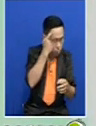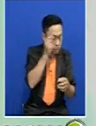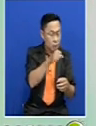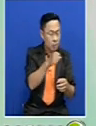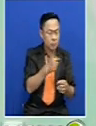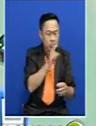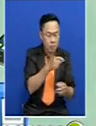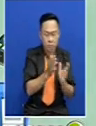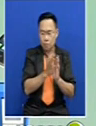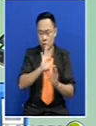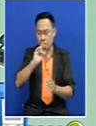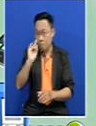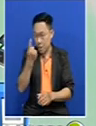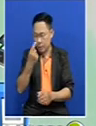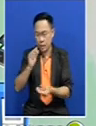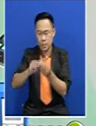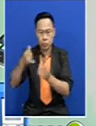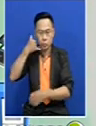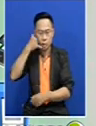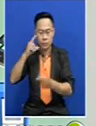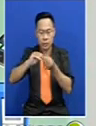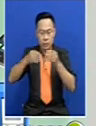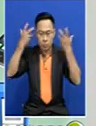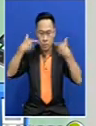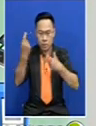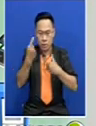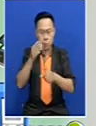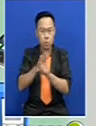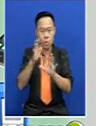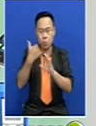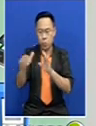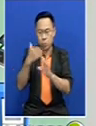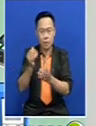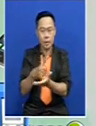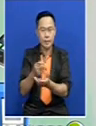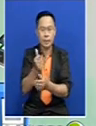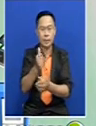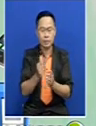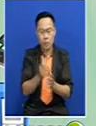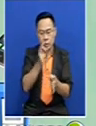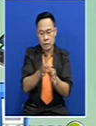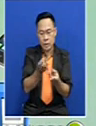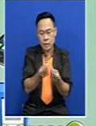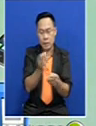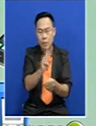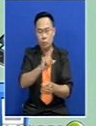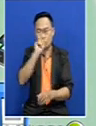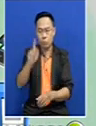ประชาชนหรือเบอร์โทรศัพท์มือถือก็สามารถโอนเงินได้ผ่านทั้งโมบายแบงกิ้งอินเทอร์เน็ตแบงกิ้งและ